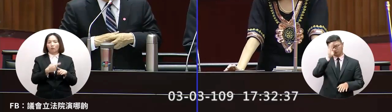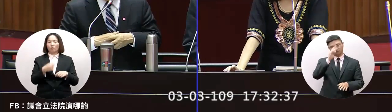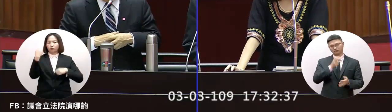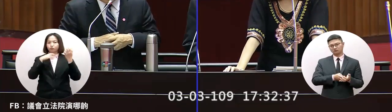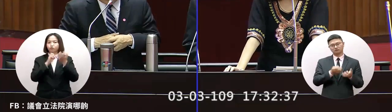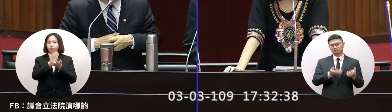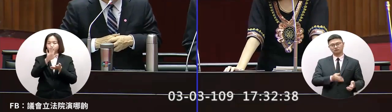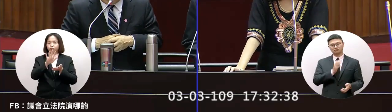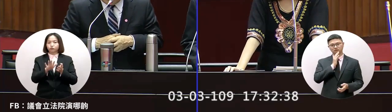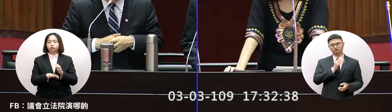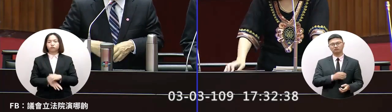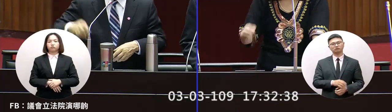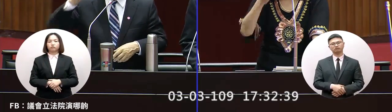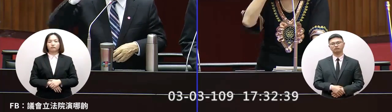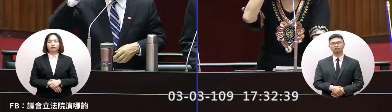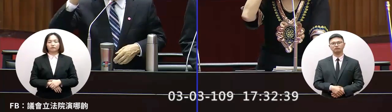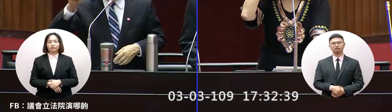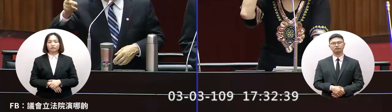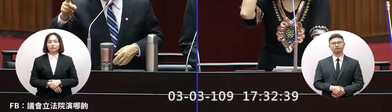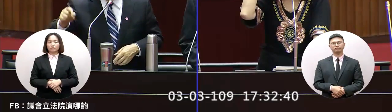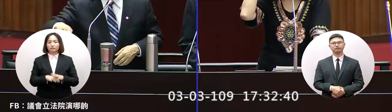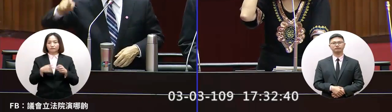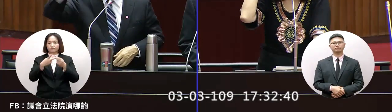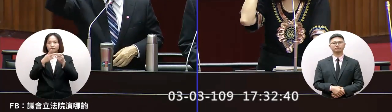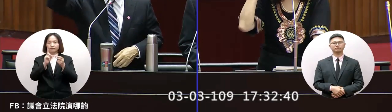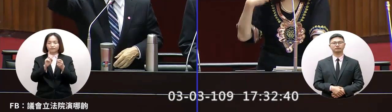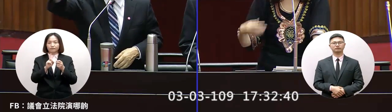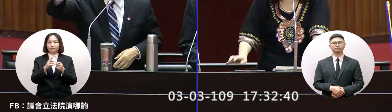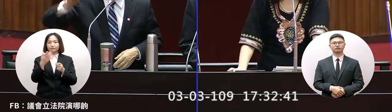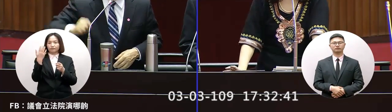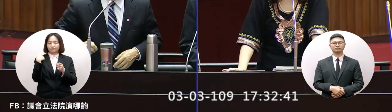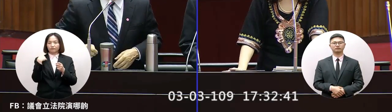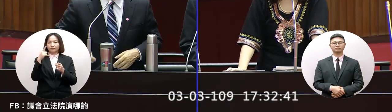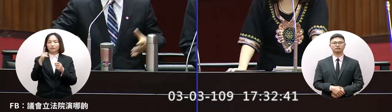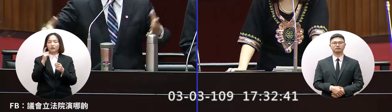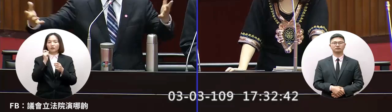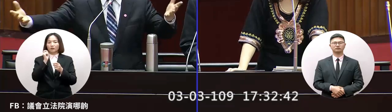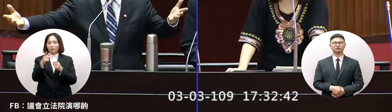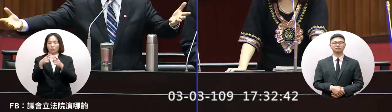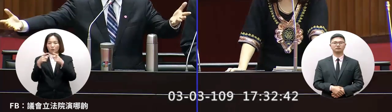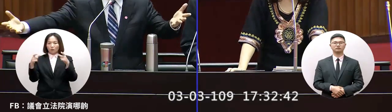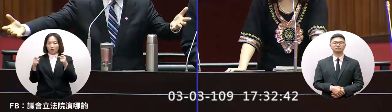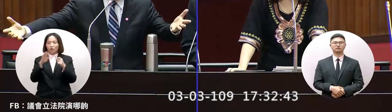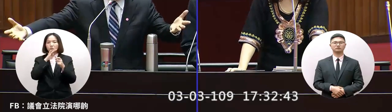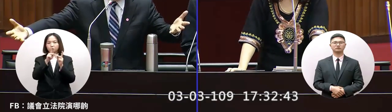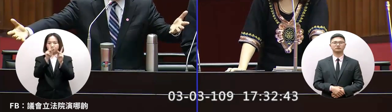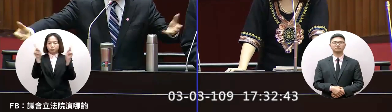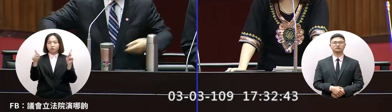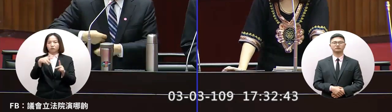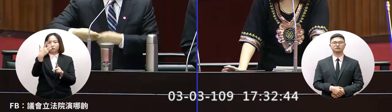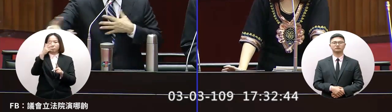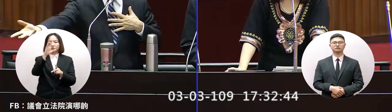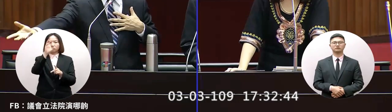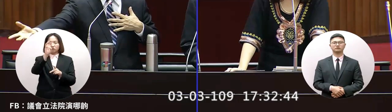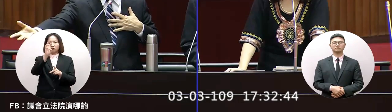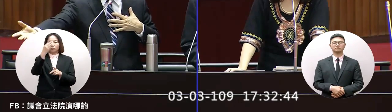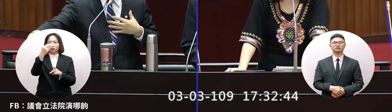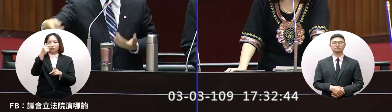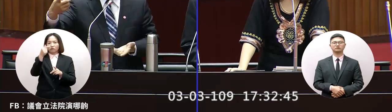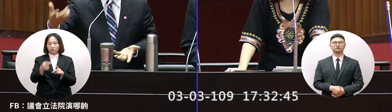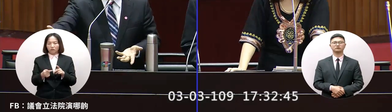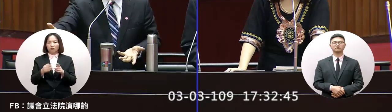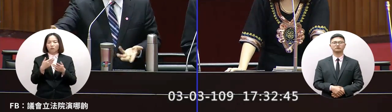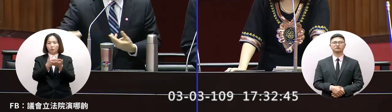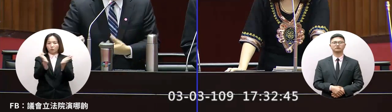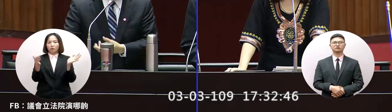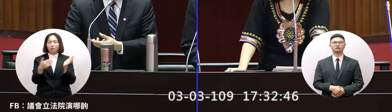上我的报告就有点出来了，第二，上次消费券去举债839亿， 是 花下去，结果